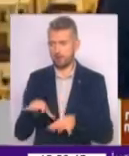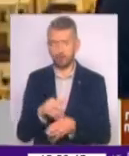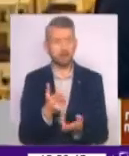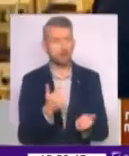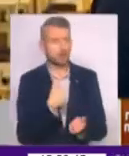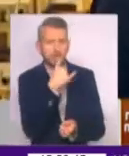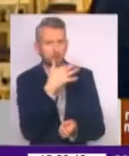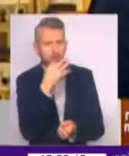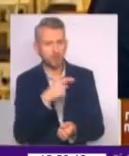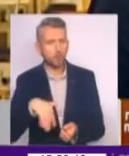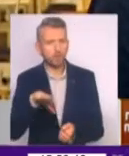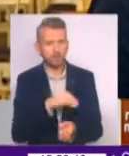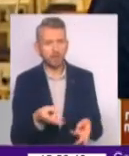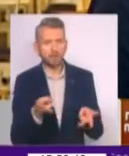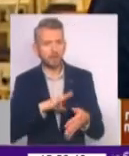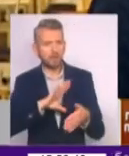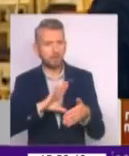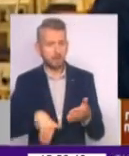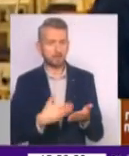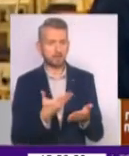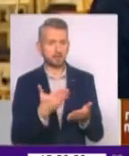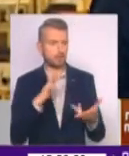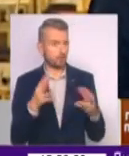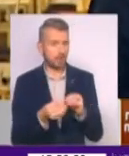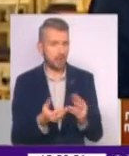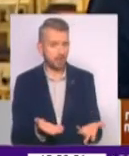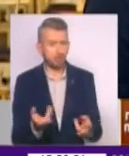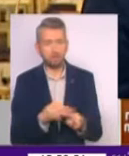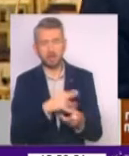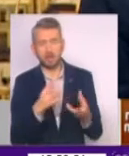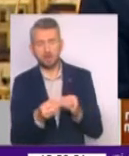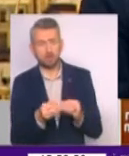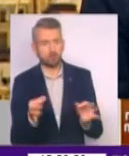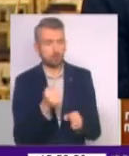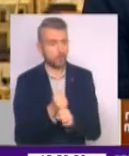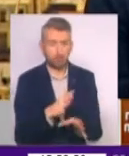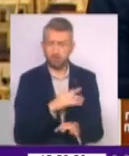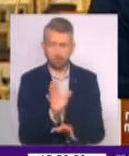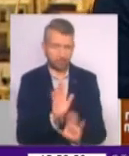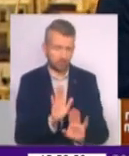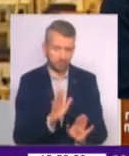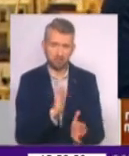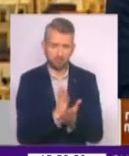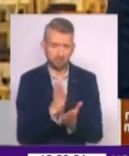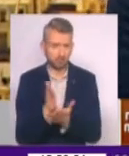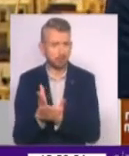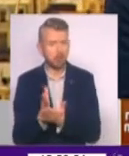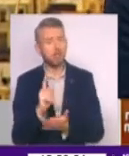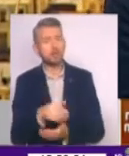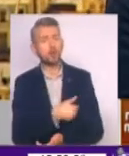все залишається без результатів, без угу. наслідків, нічого не робиться. Але хотілося б,